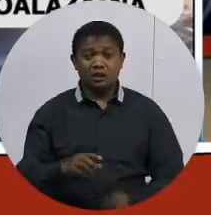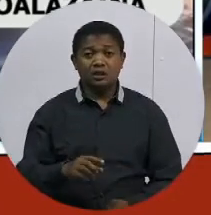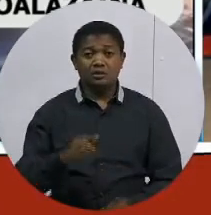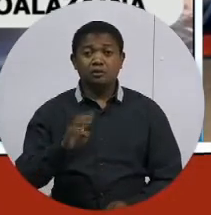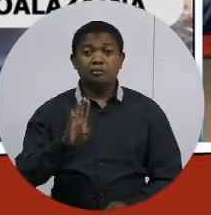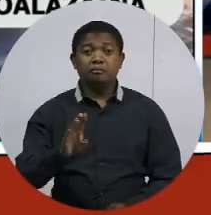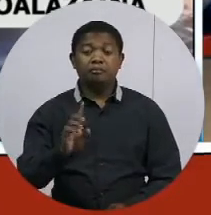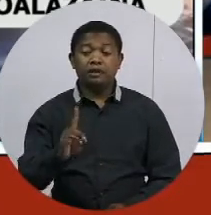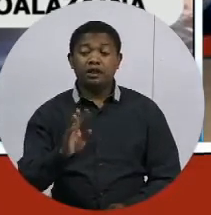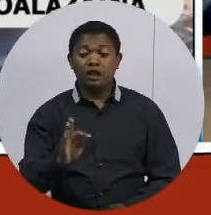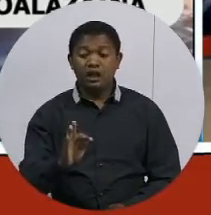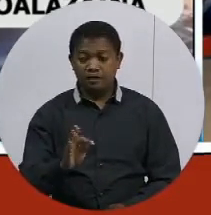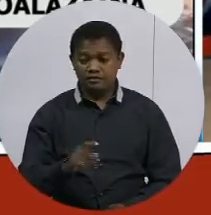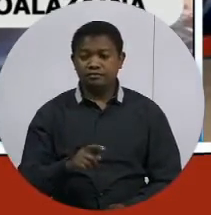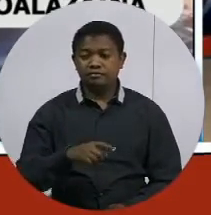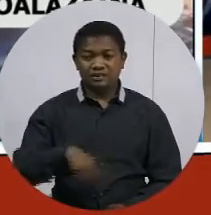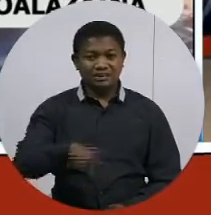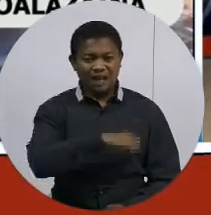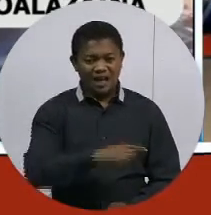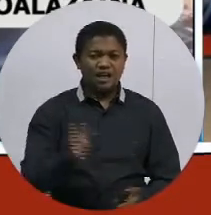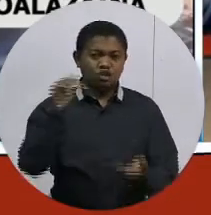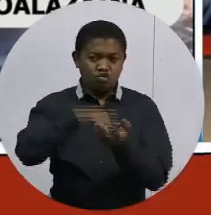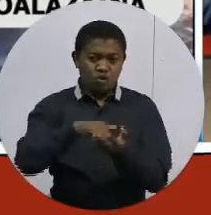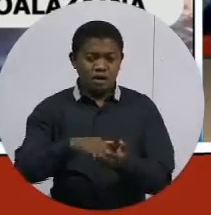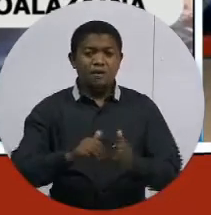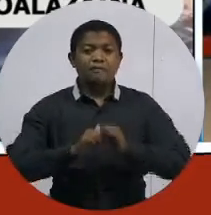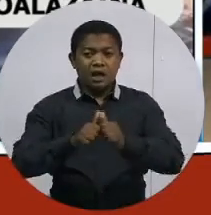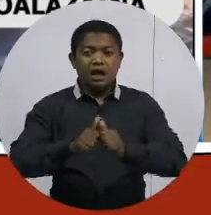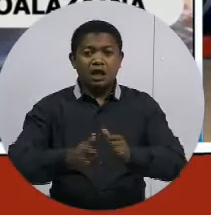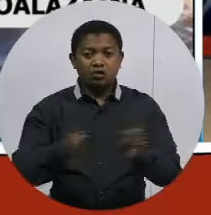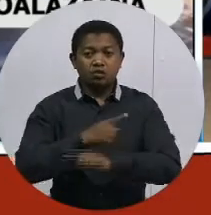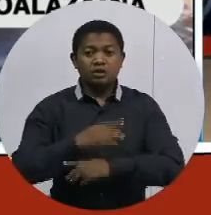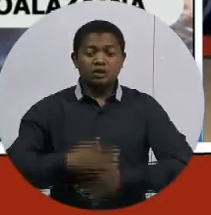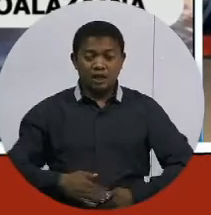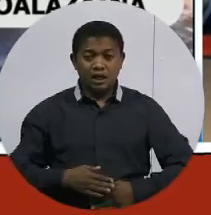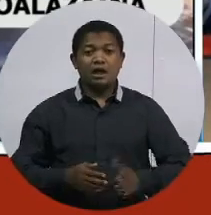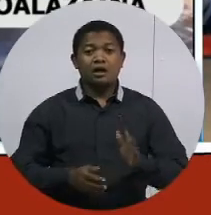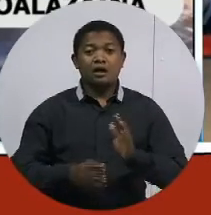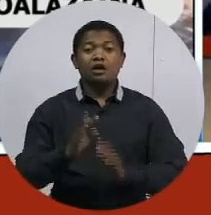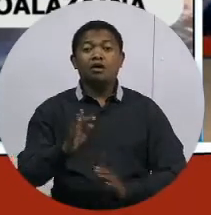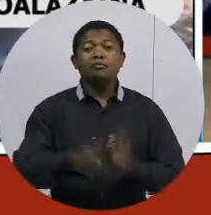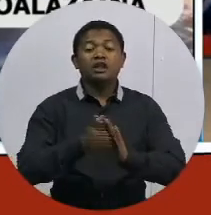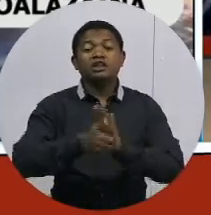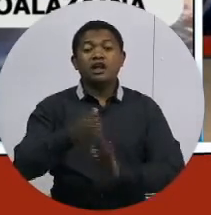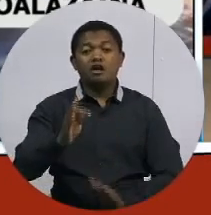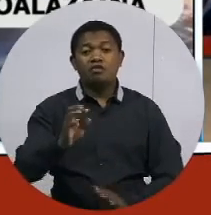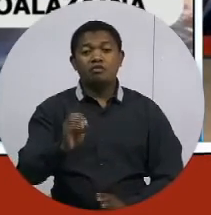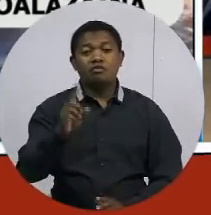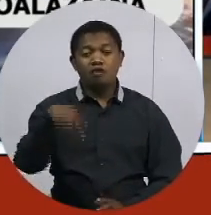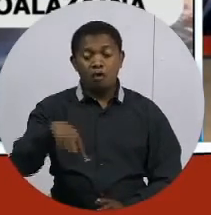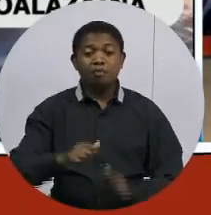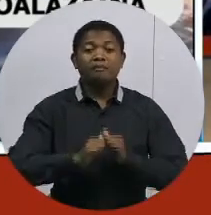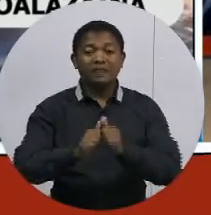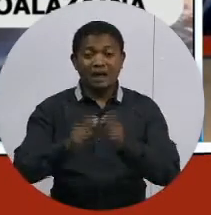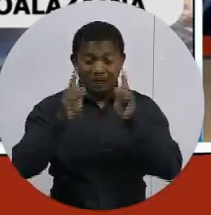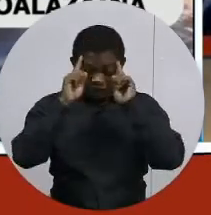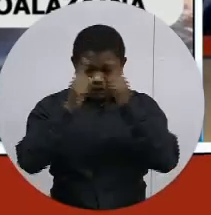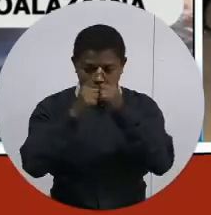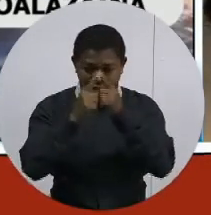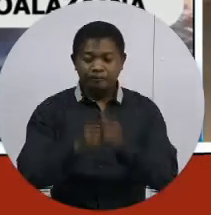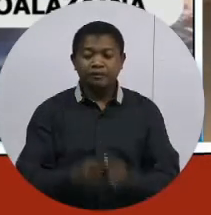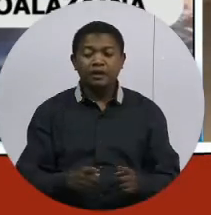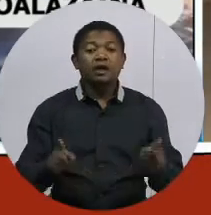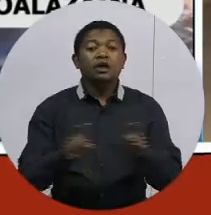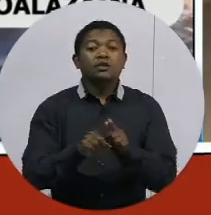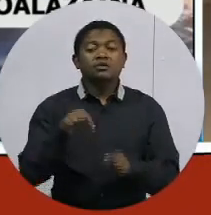antoerana avy atrany izahay sy ny zareo en fonction publique ny compagnie de la gendarmerie nijery fotony a ny zava-misy